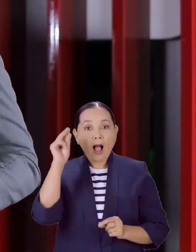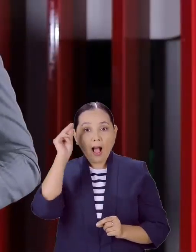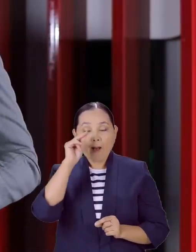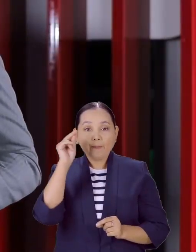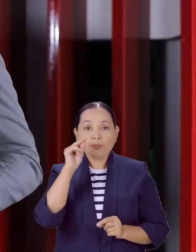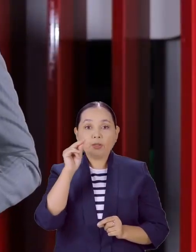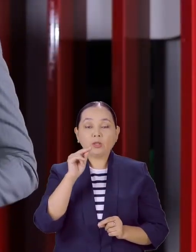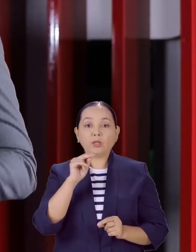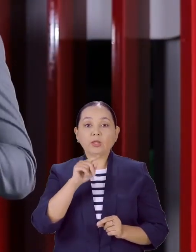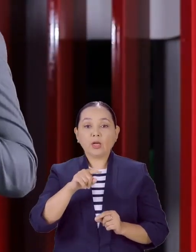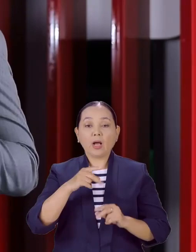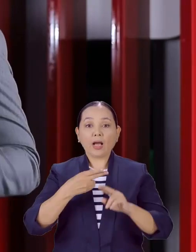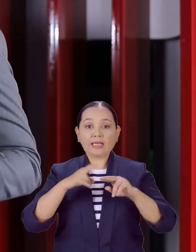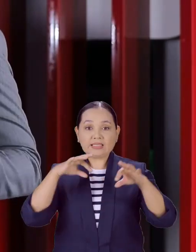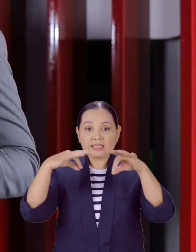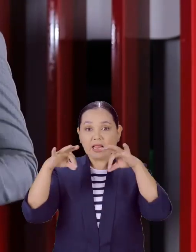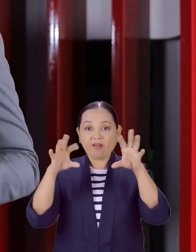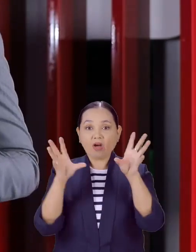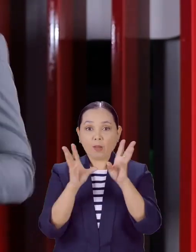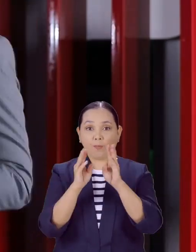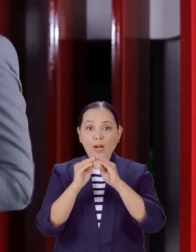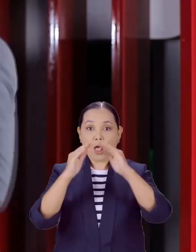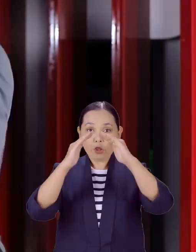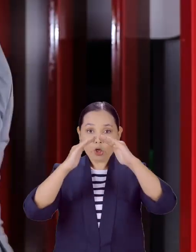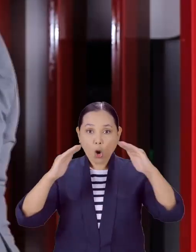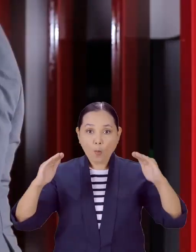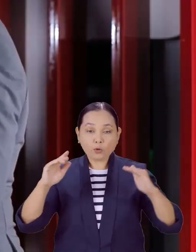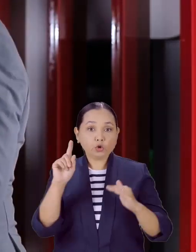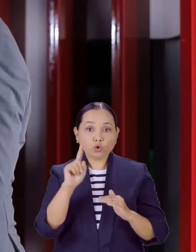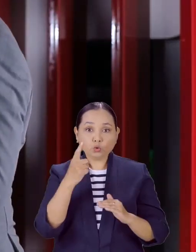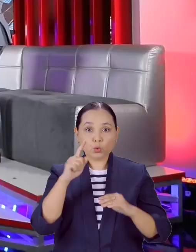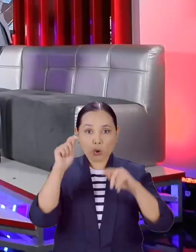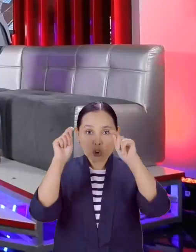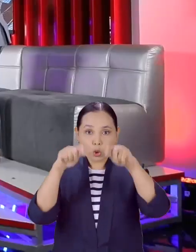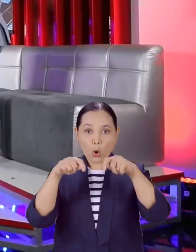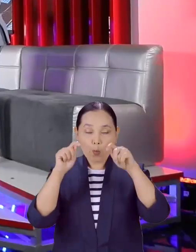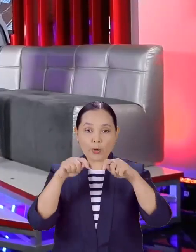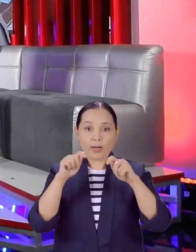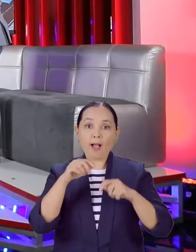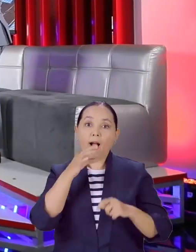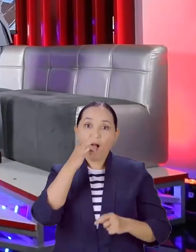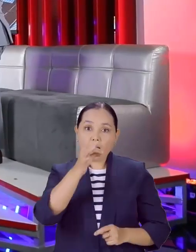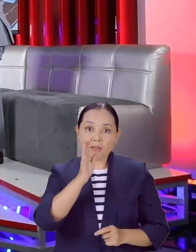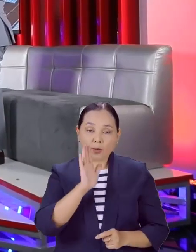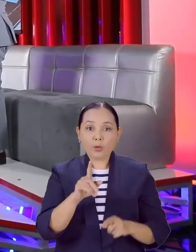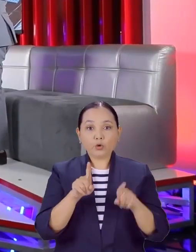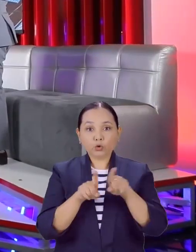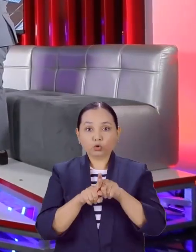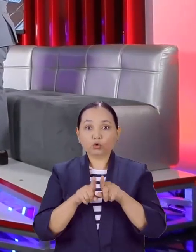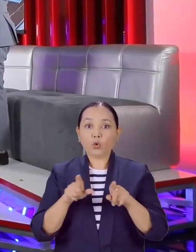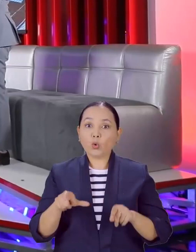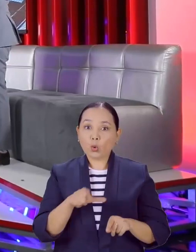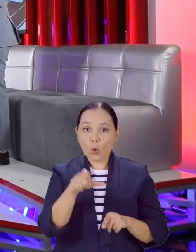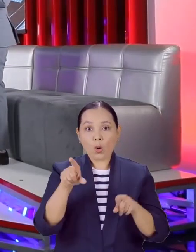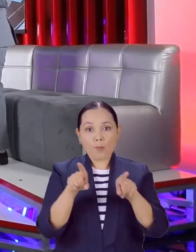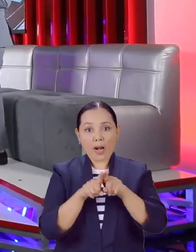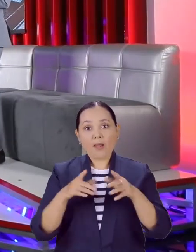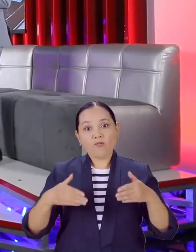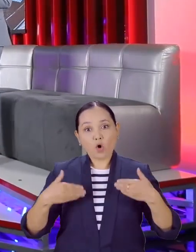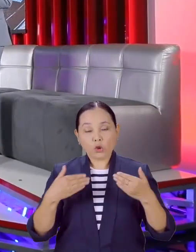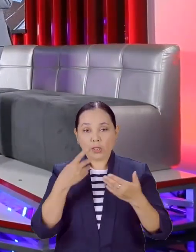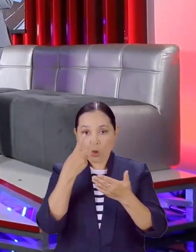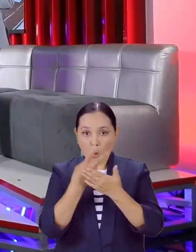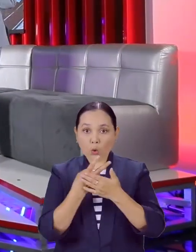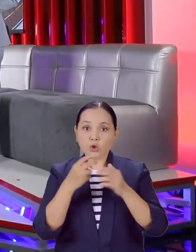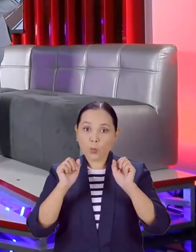abituriyentlarni ustini tsellofan bilan yopishgan, chunki yomg'ir yog'ganligi aytilmoqda. Mana shu yo'ldan foydalanishganini